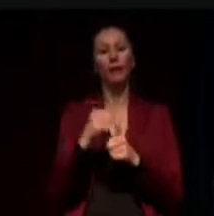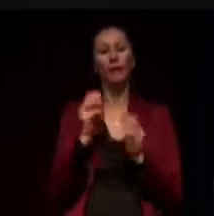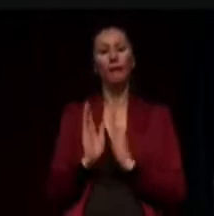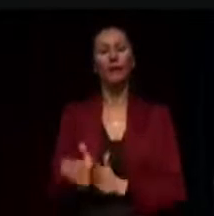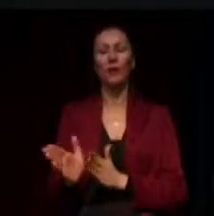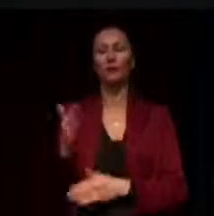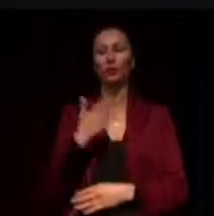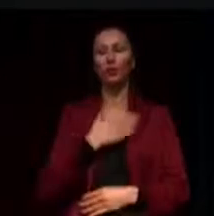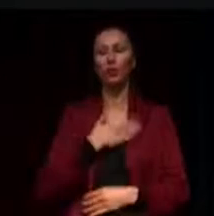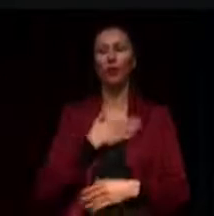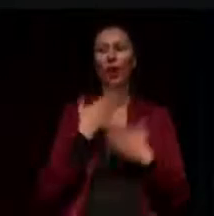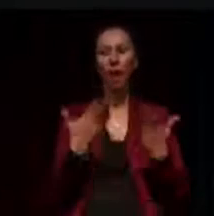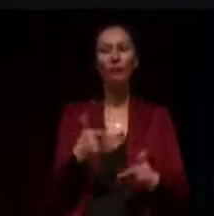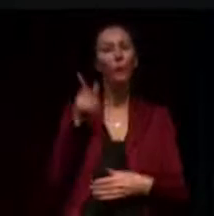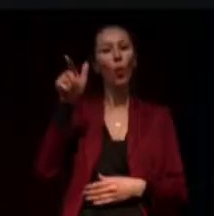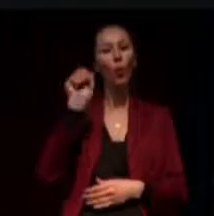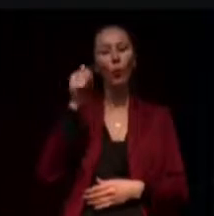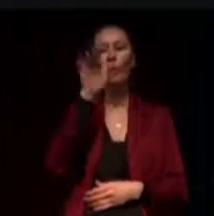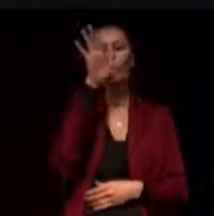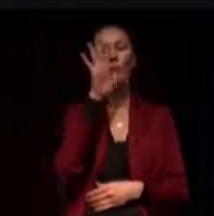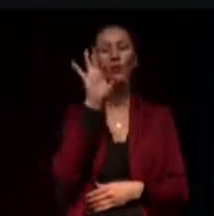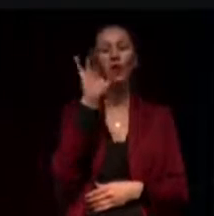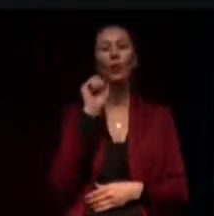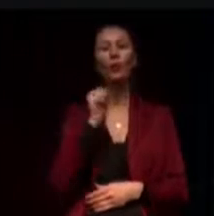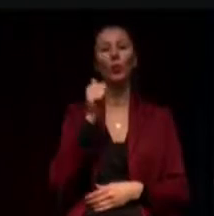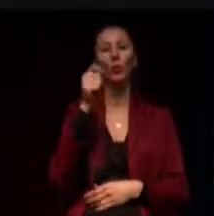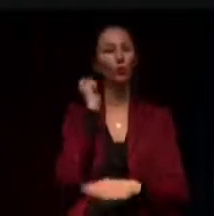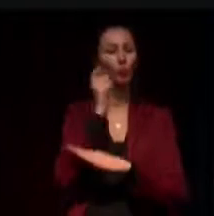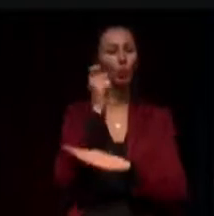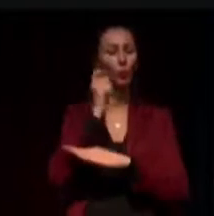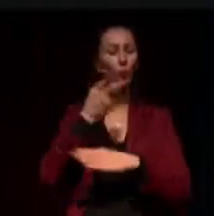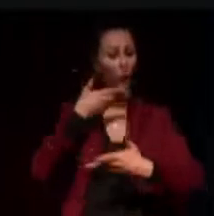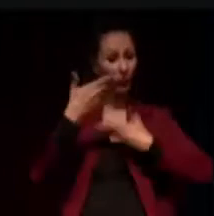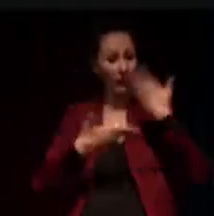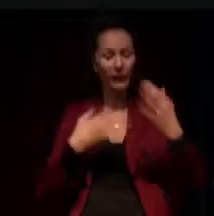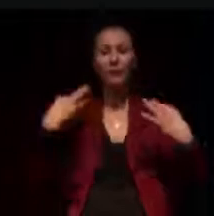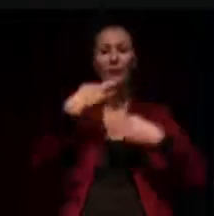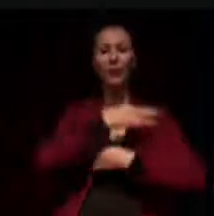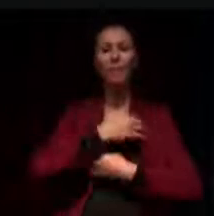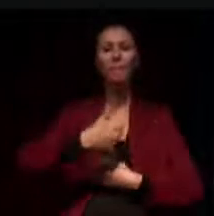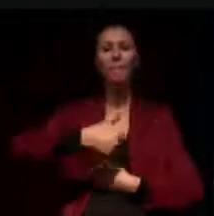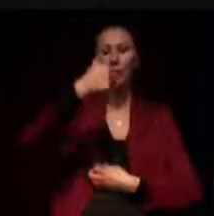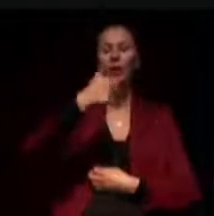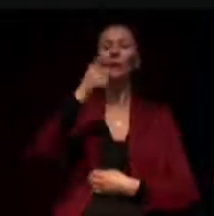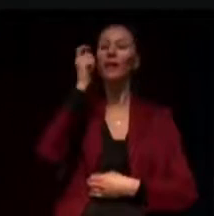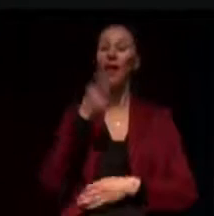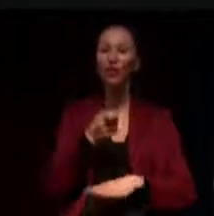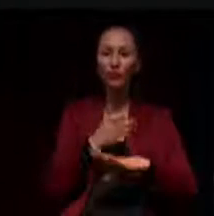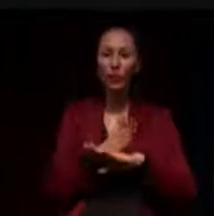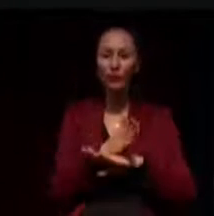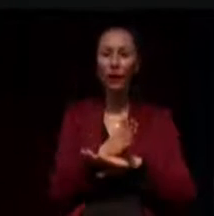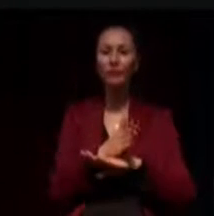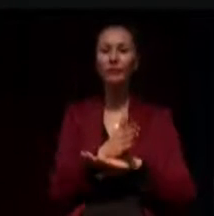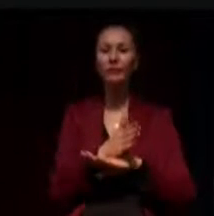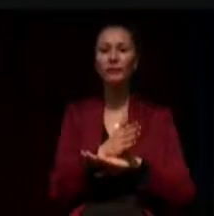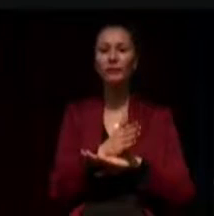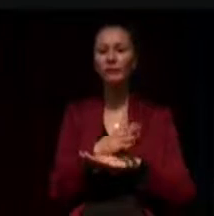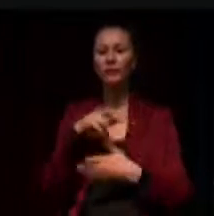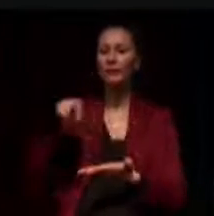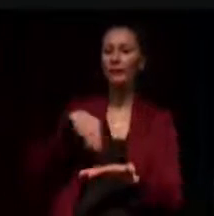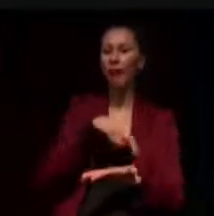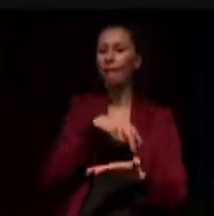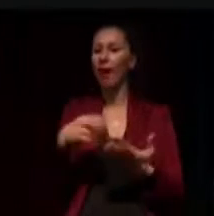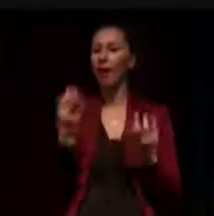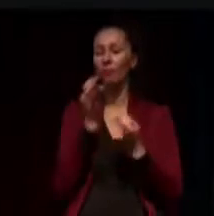edeceğim. Evet, o gün 550 gün sunumu yapıldı ve Sayın Başkan'ın gerçekten sahne performansı bizce